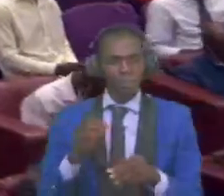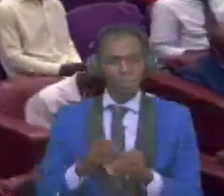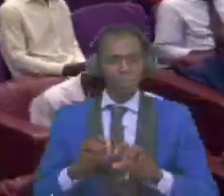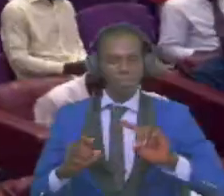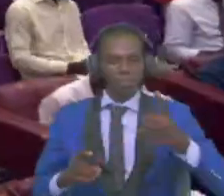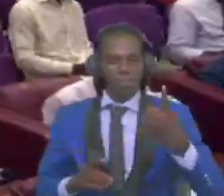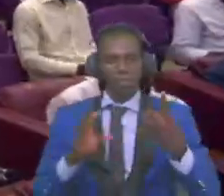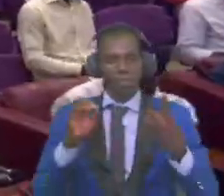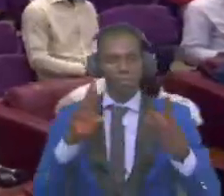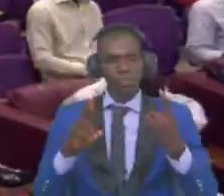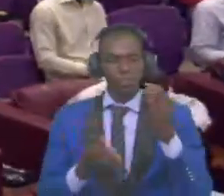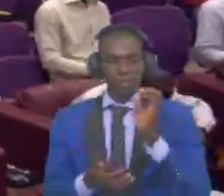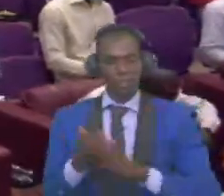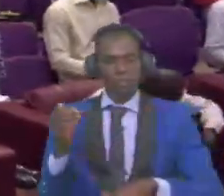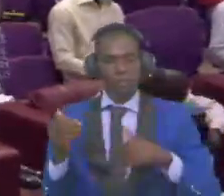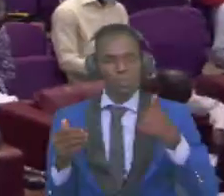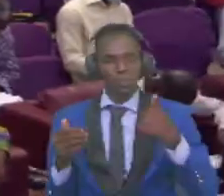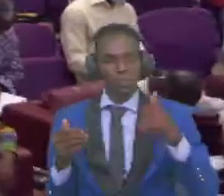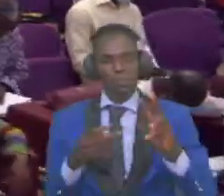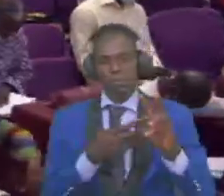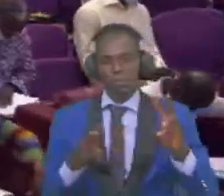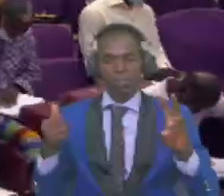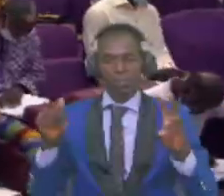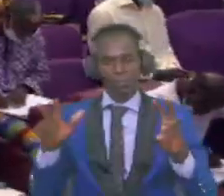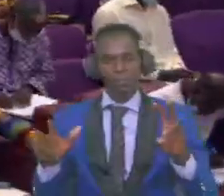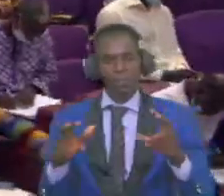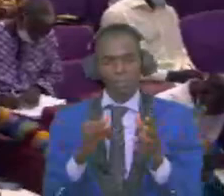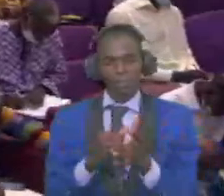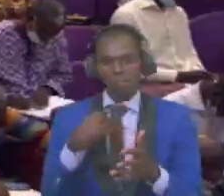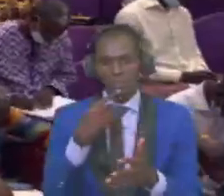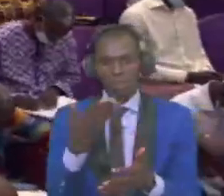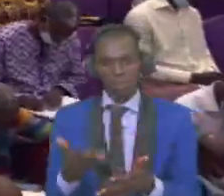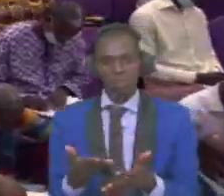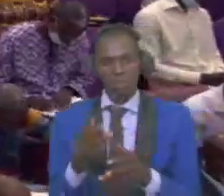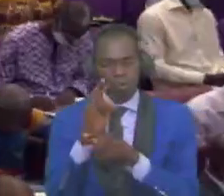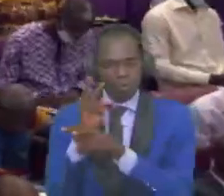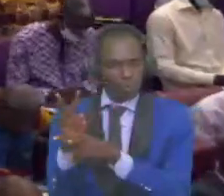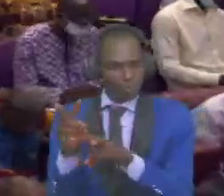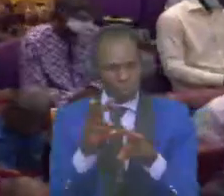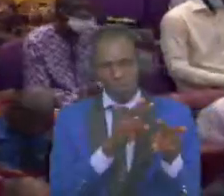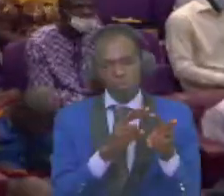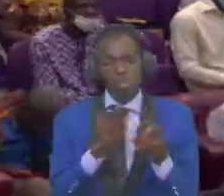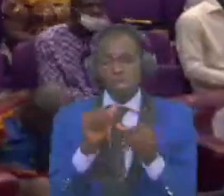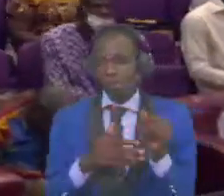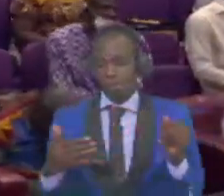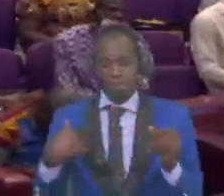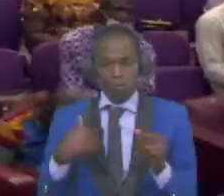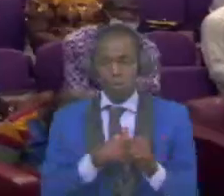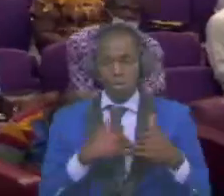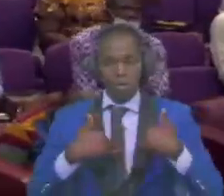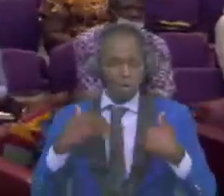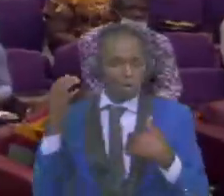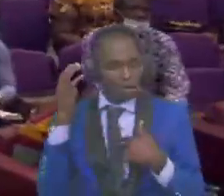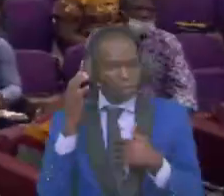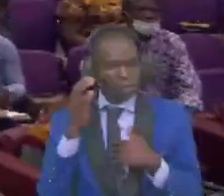de mel corinthiens 16 verset 13 cela dit et il a dit veiller tout ce